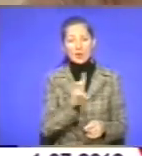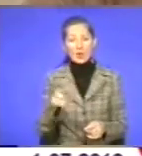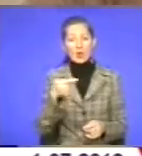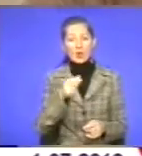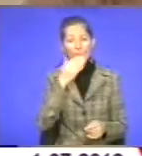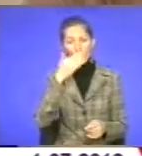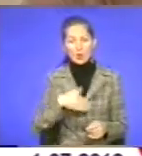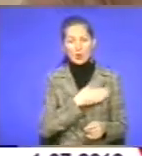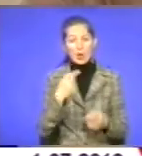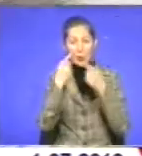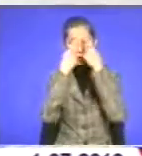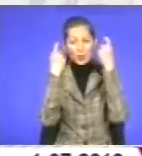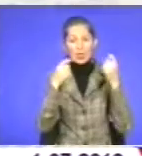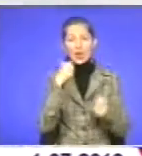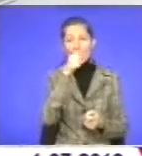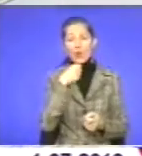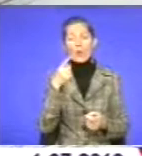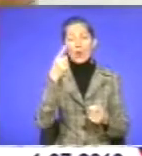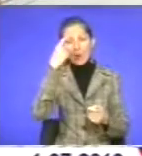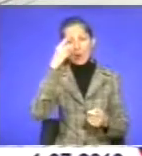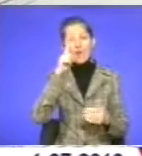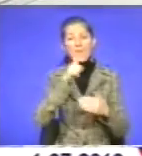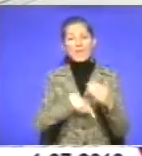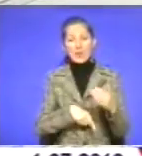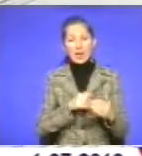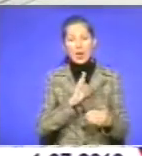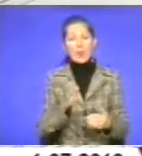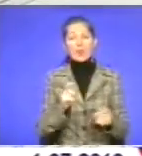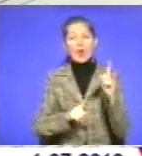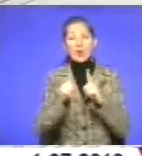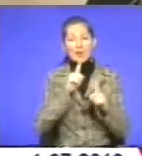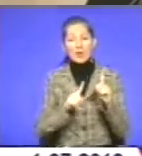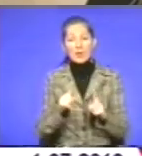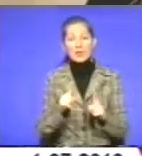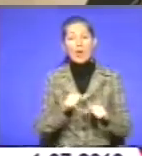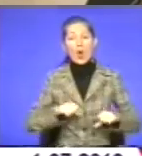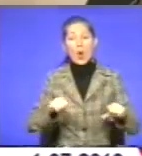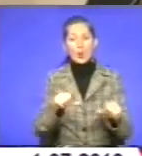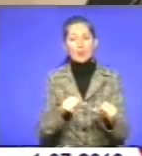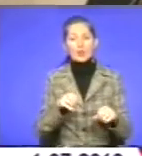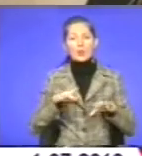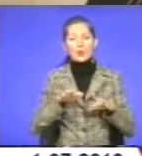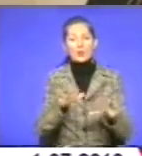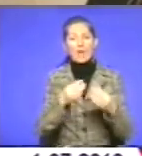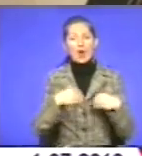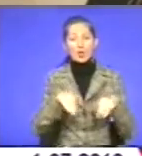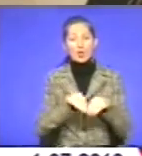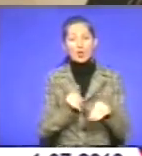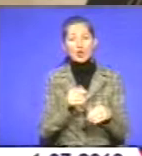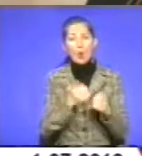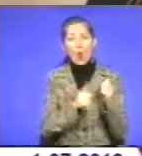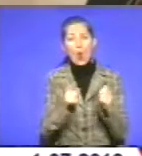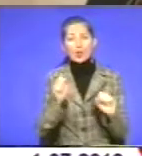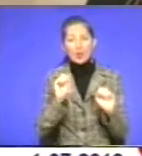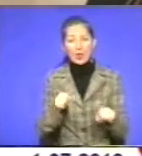13 липня відбудеться конференція Патріаршої комісії у справах родини. Для того, щоб кожен міг